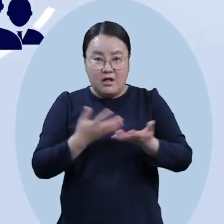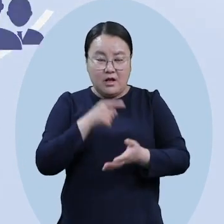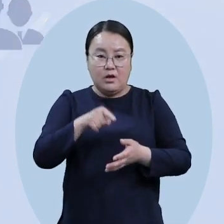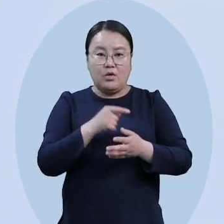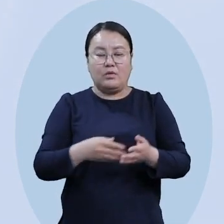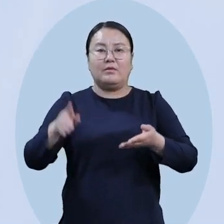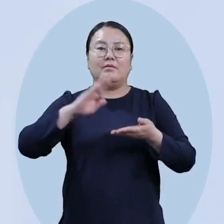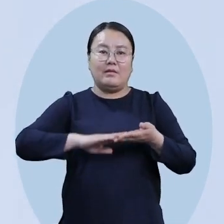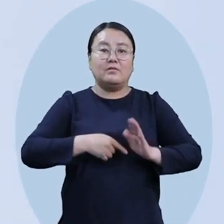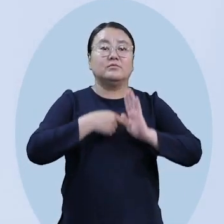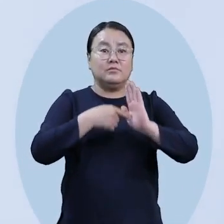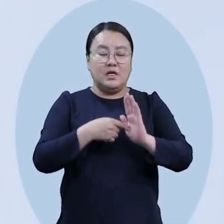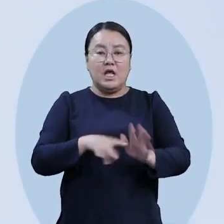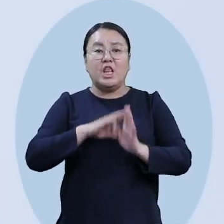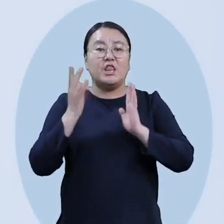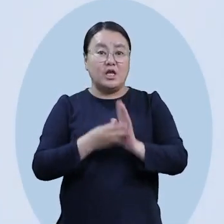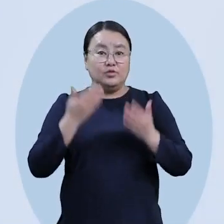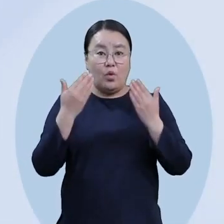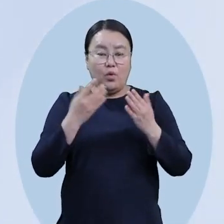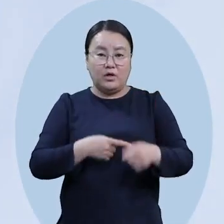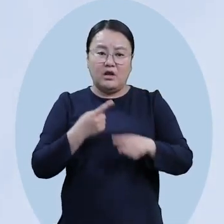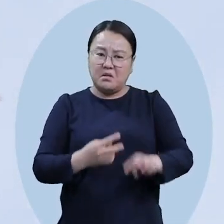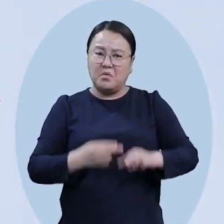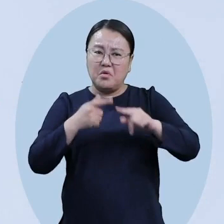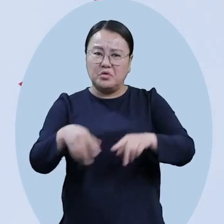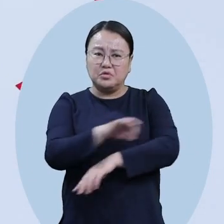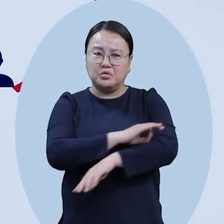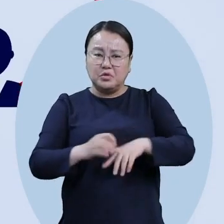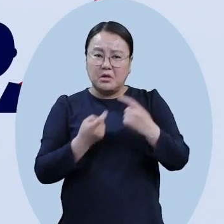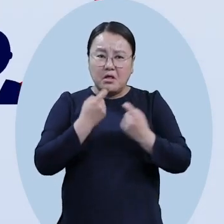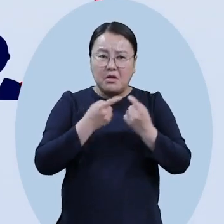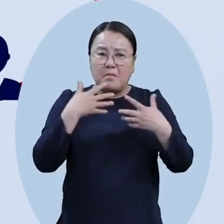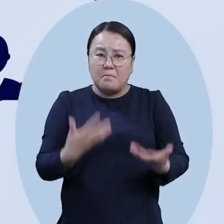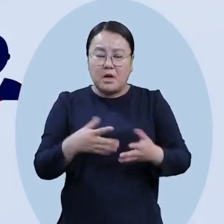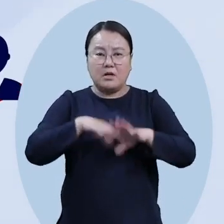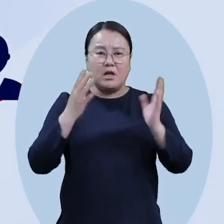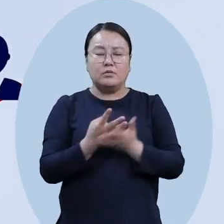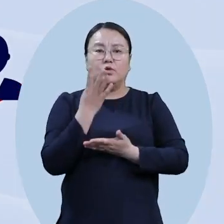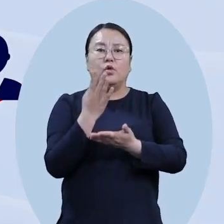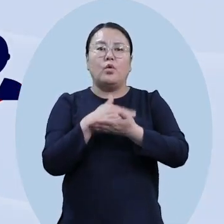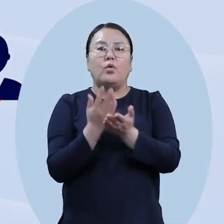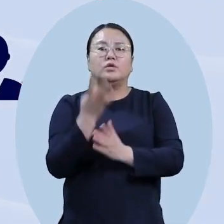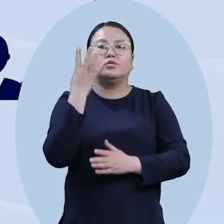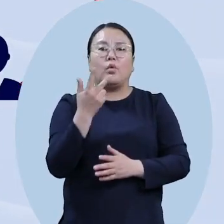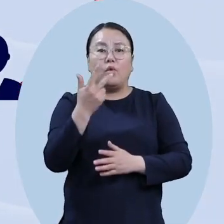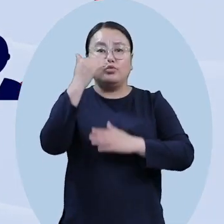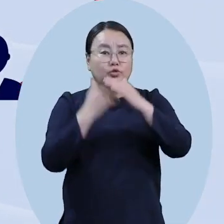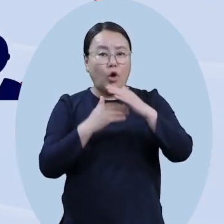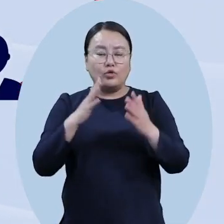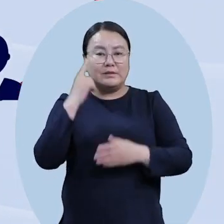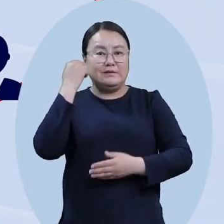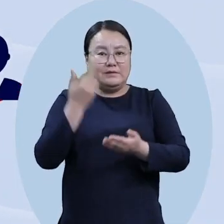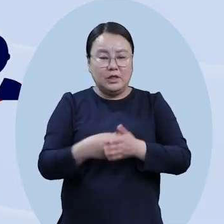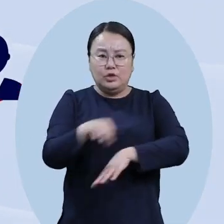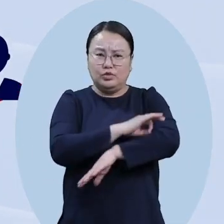нэгдсэн хурлаанд танилцуулна. Нэгдсэн хурлаанаар нэмэлт өөрчлөлтийн төслийг хэлэлцэхэд нийт гишүүдийн 4/3-оос доошгүй саналаар